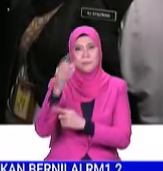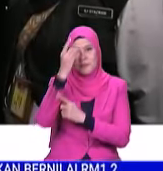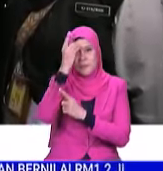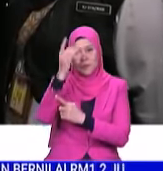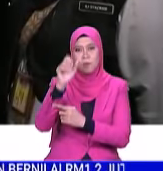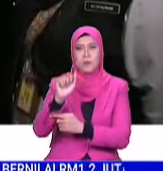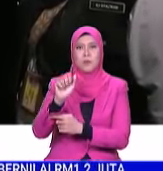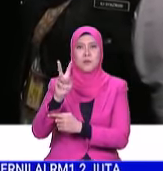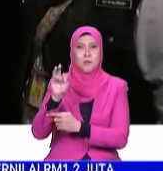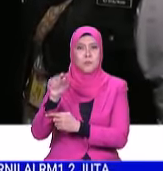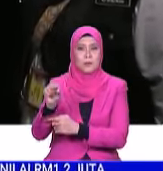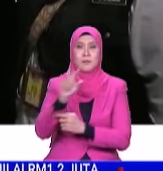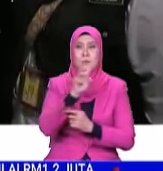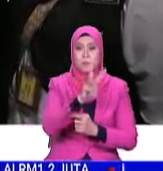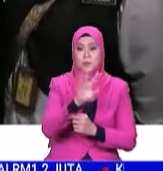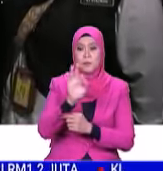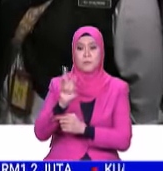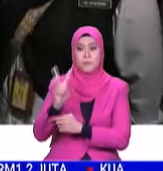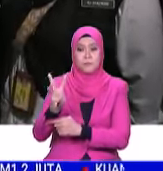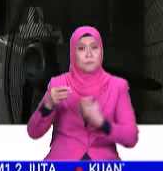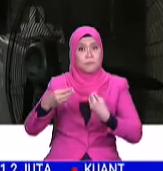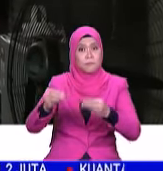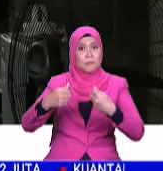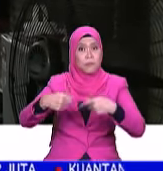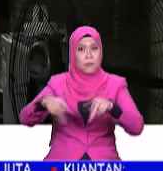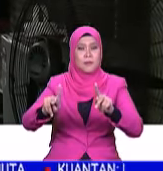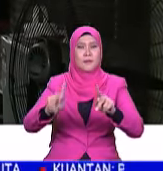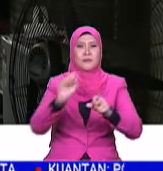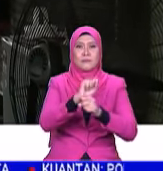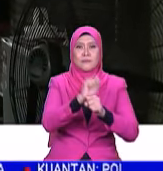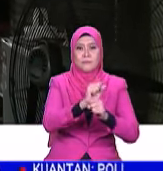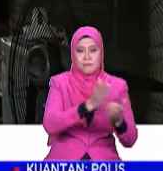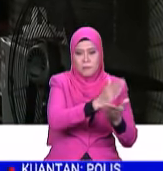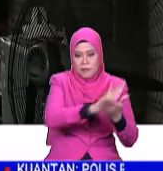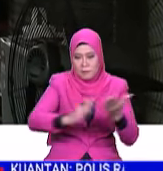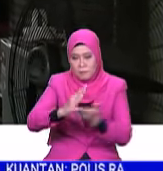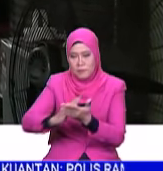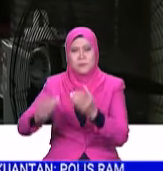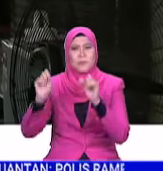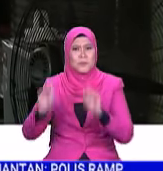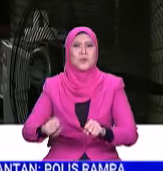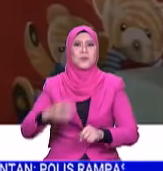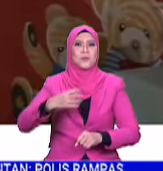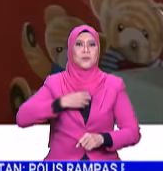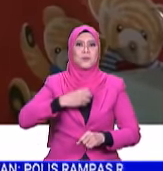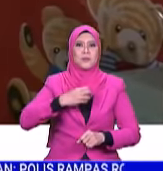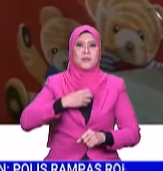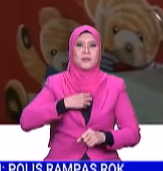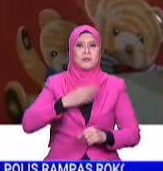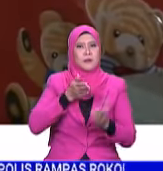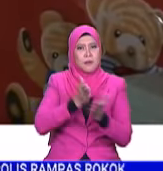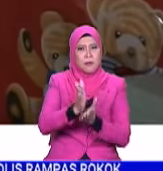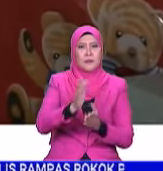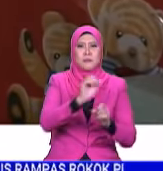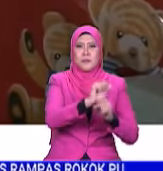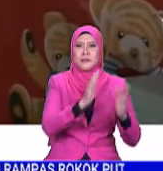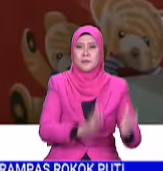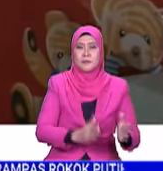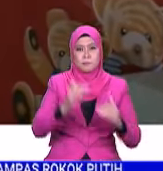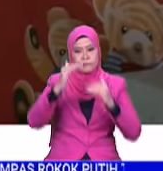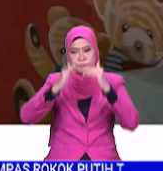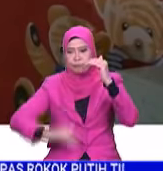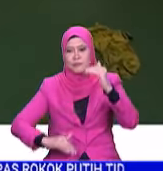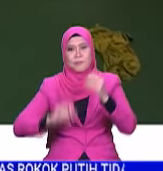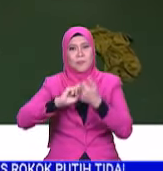Hashim, WFW memberi peluang pekerja semua sektor membuat aduan berkaitan hak mereka. Ini termasuk ketidakadilan,